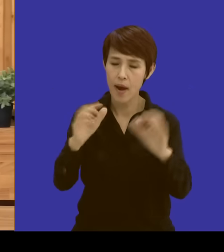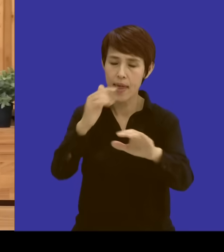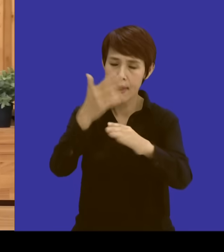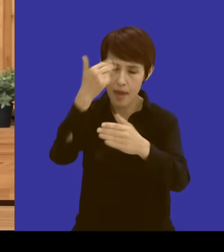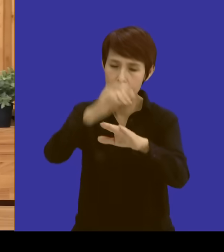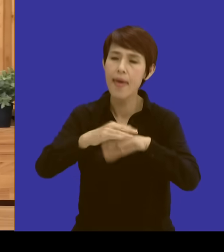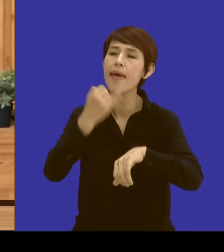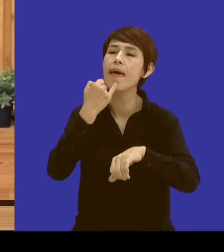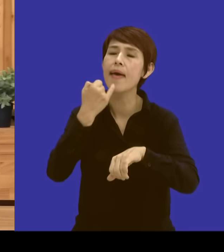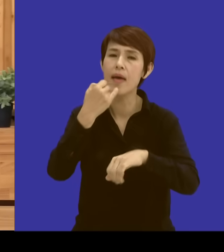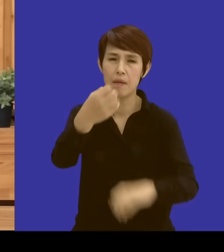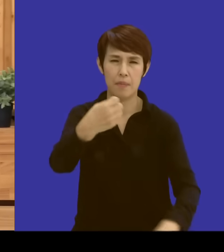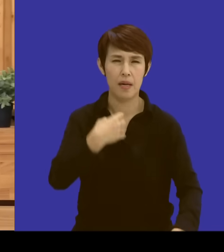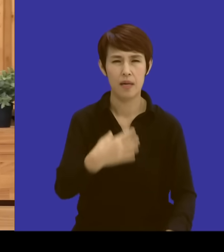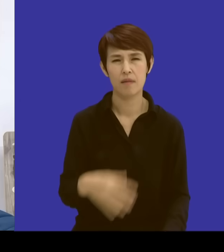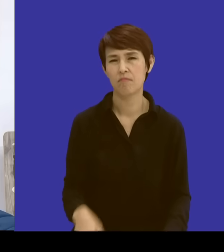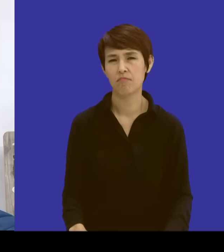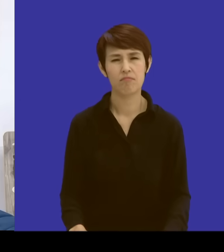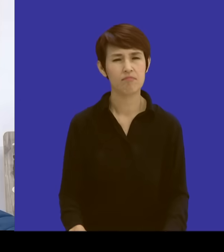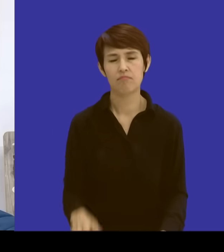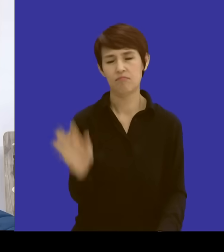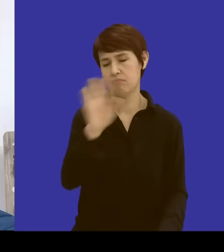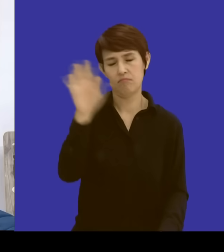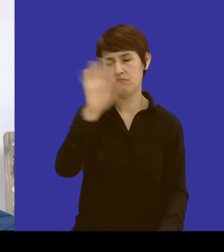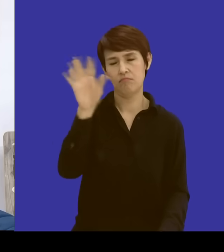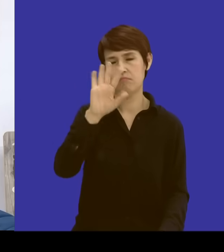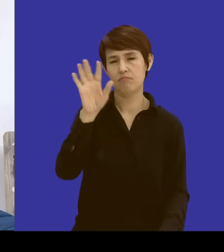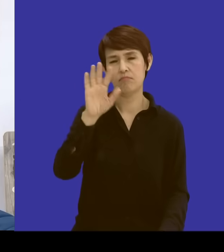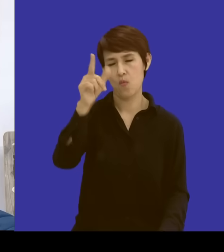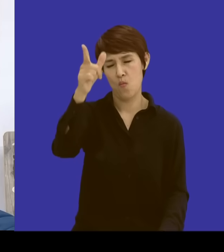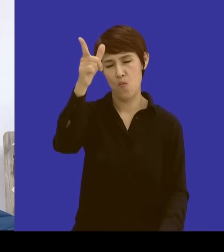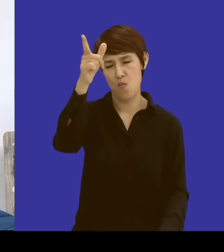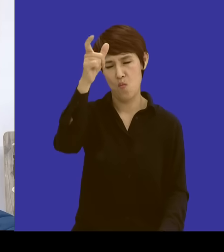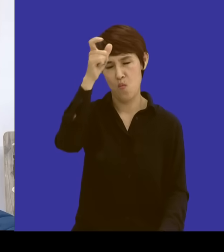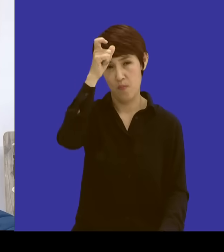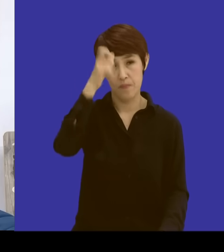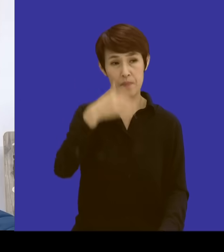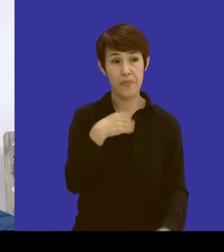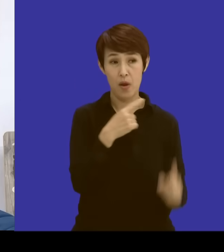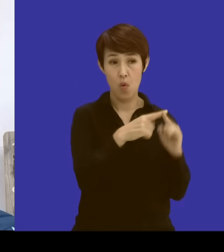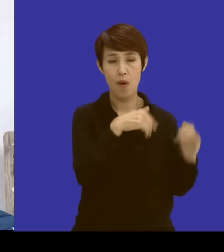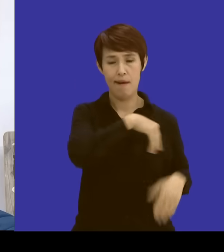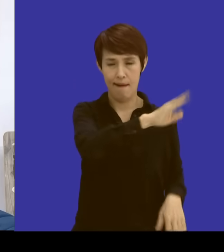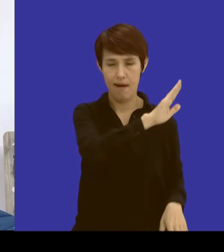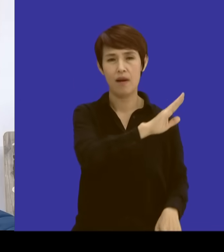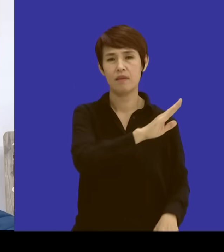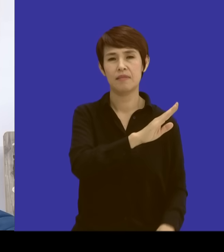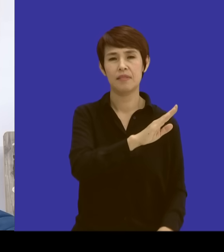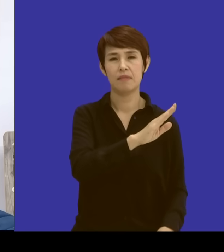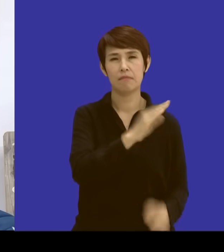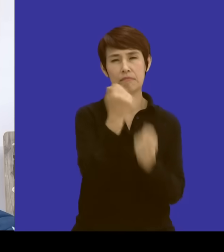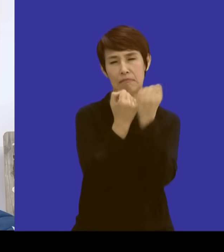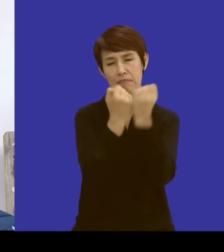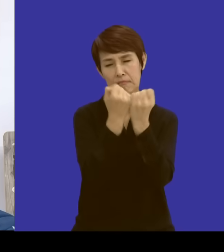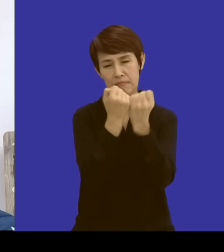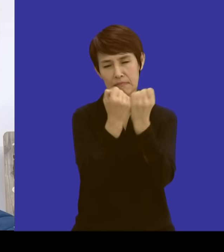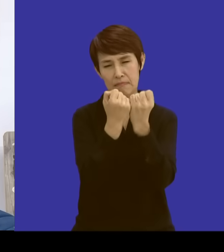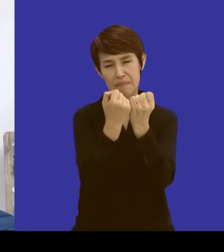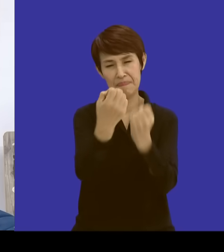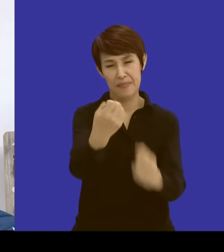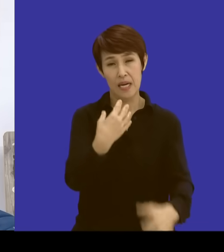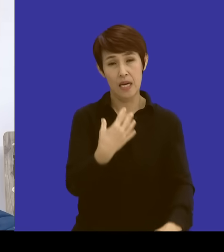드리자 하셨어요. 근데 제가 아니라고. 저는 저희 교회 가서 예배 드리고 싶다고. 설득하시다가 선생님이